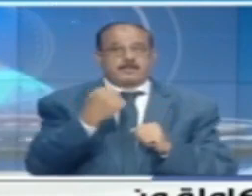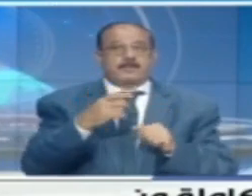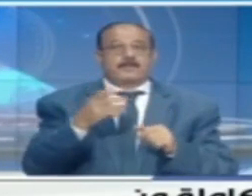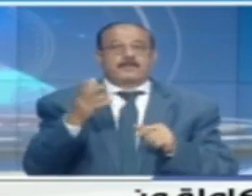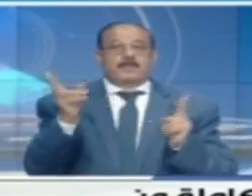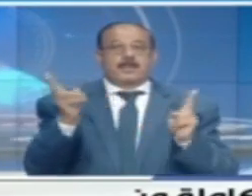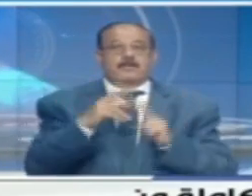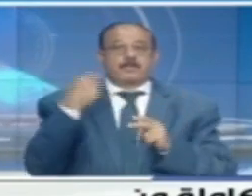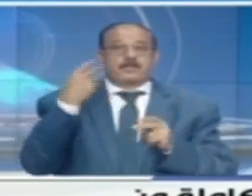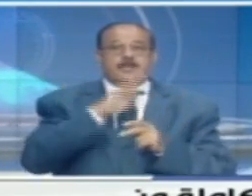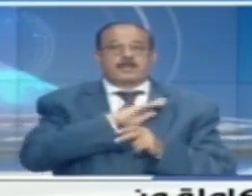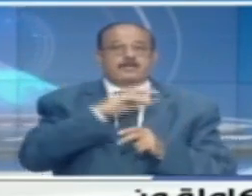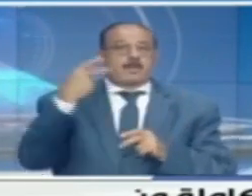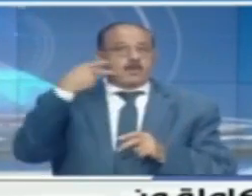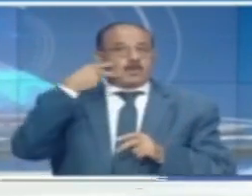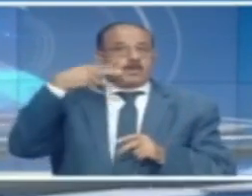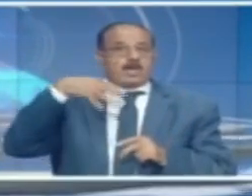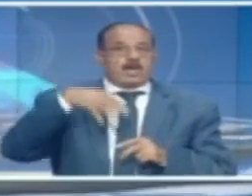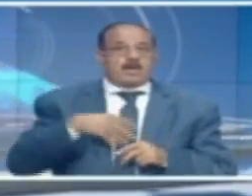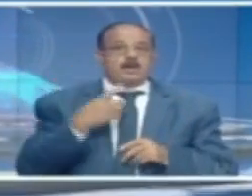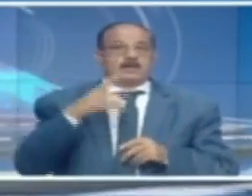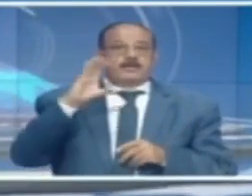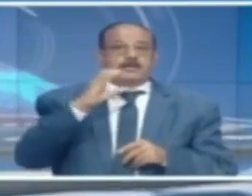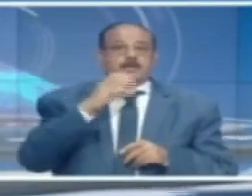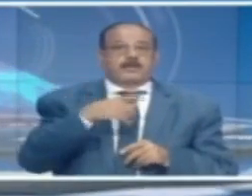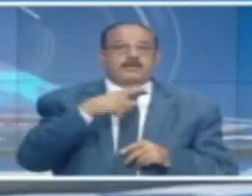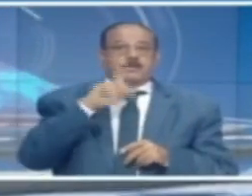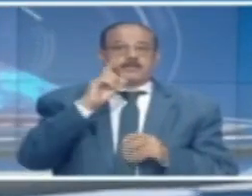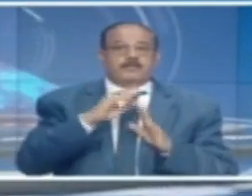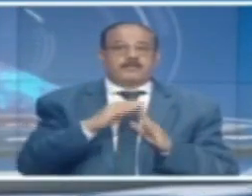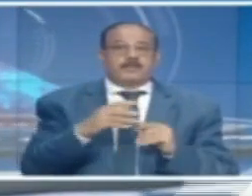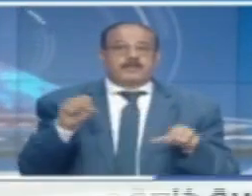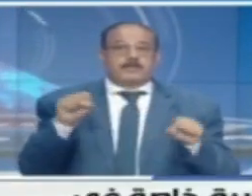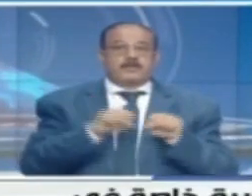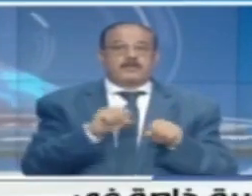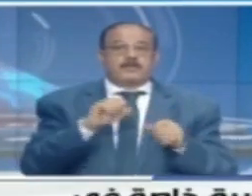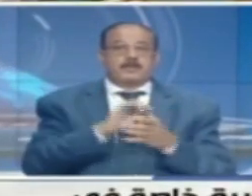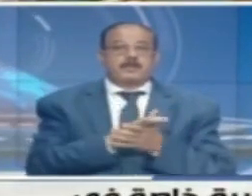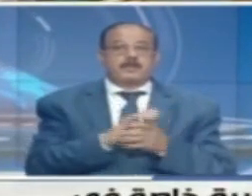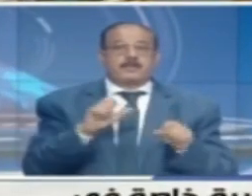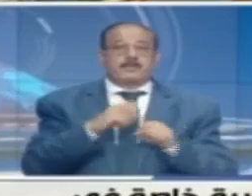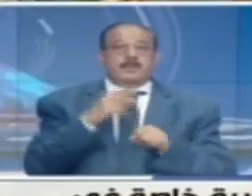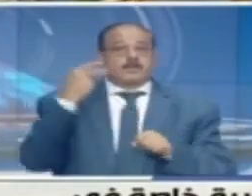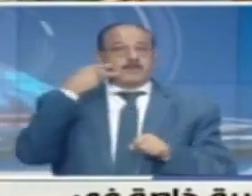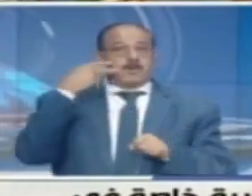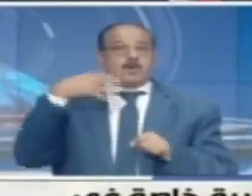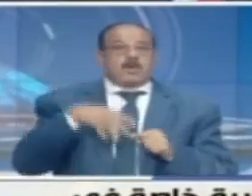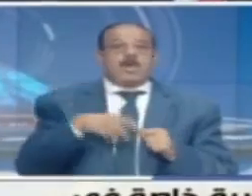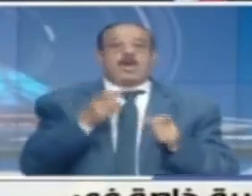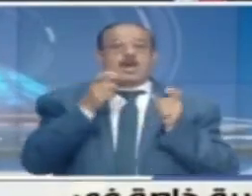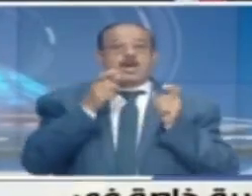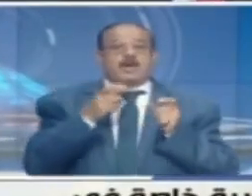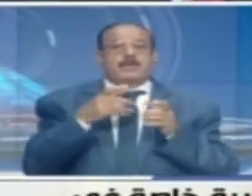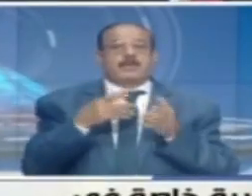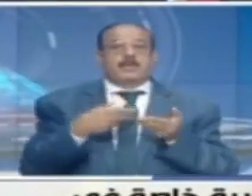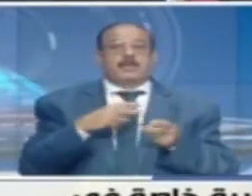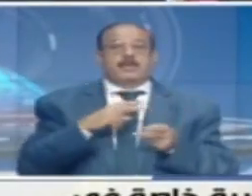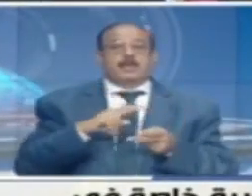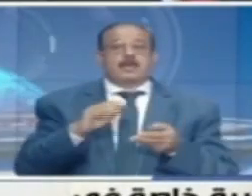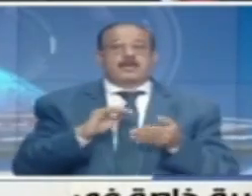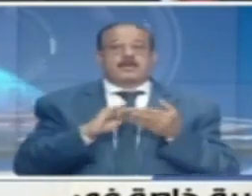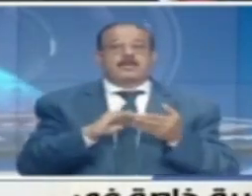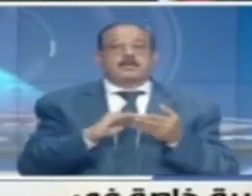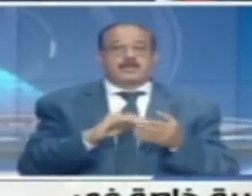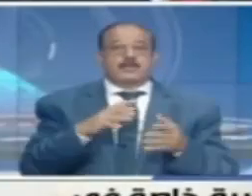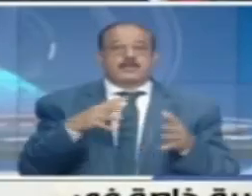وزير الدفاع الكوري الجنوبي أشار الرئيس السيسي إلى اعتزاز مصر بالروابط الوثيقة التي تجمعها بكوريا الجنوبية